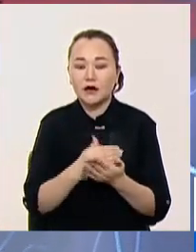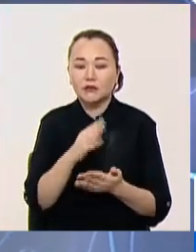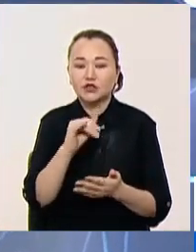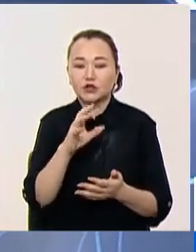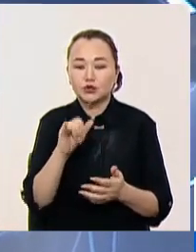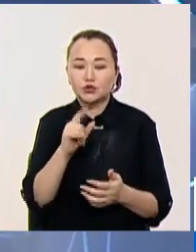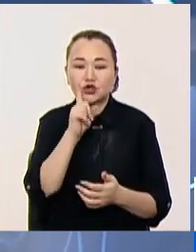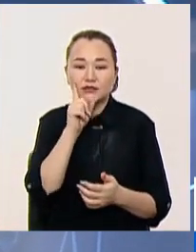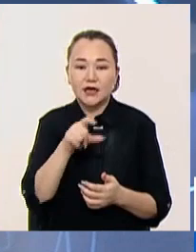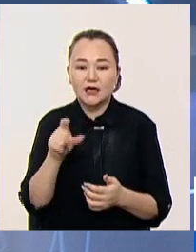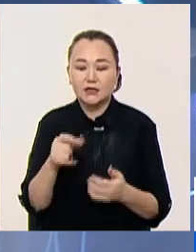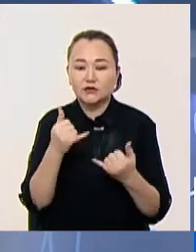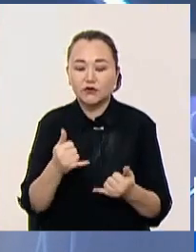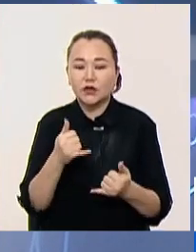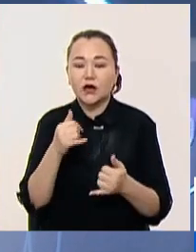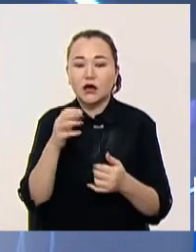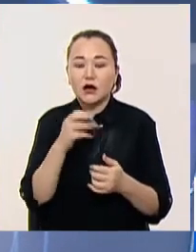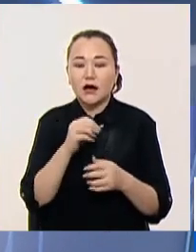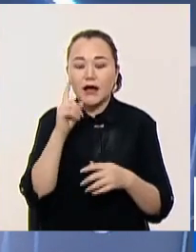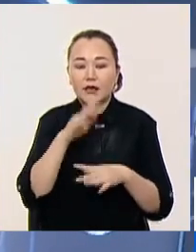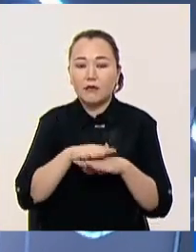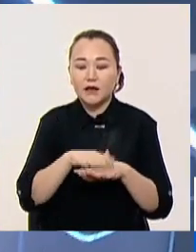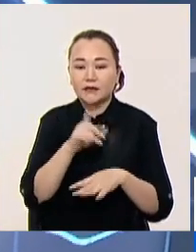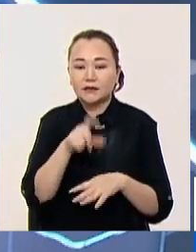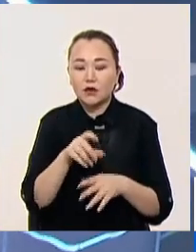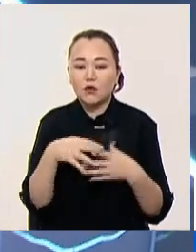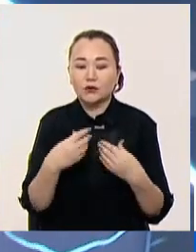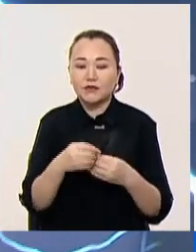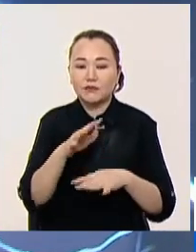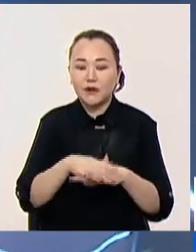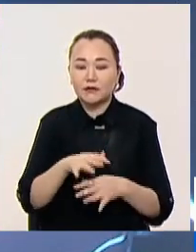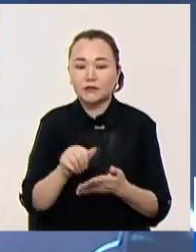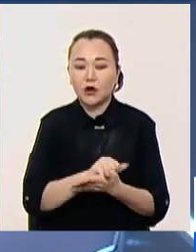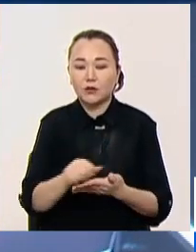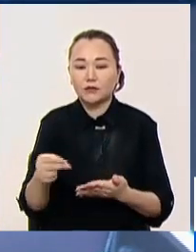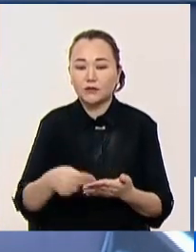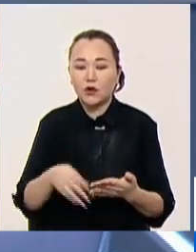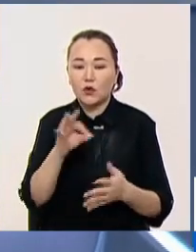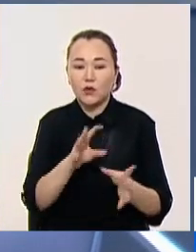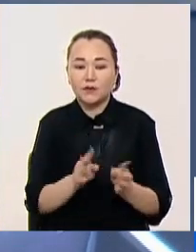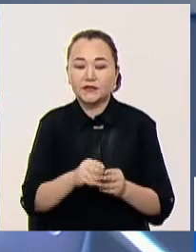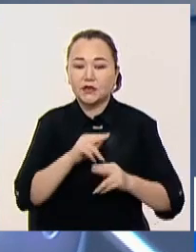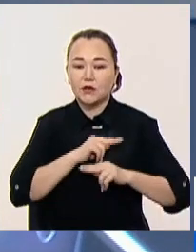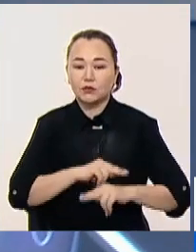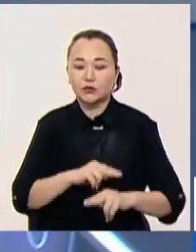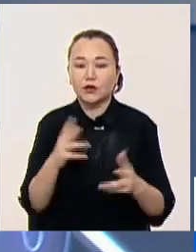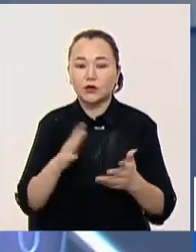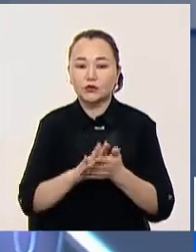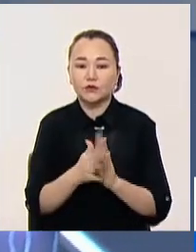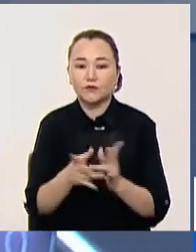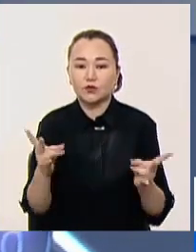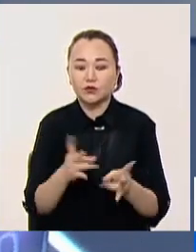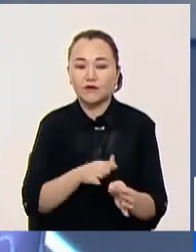су жастары». Сегодня представители городского акимата и отбасы банка подписали меморандум о сотрудничестве. Какие условия